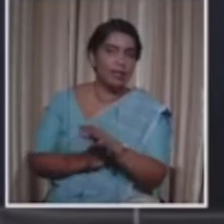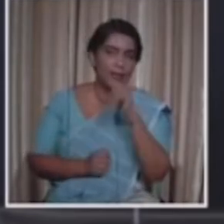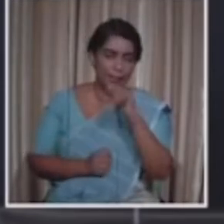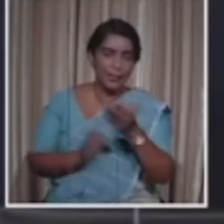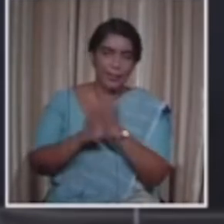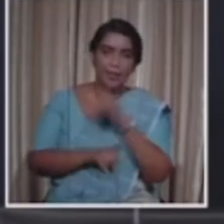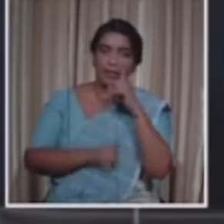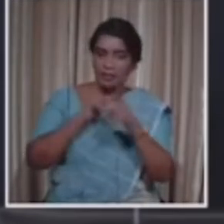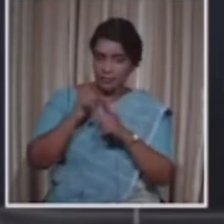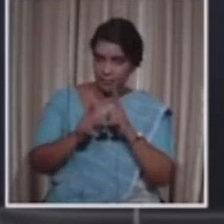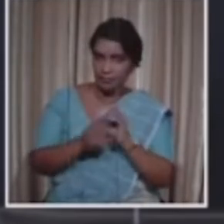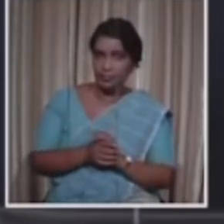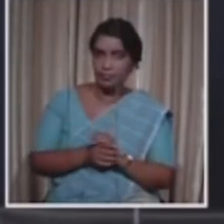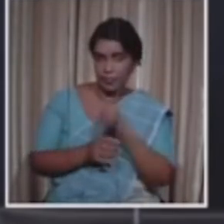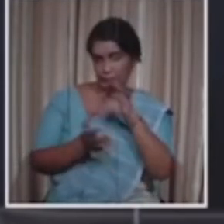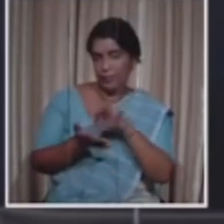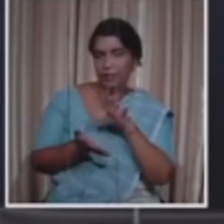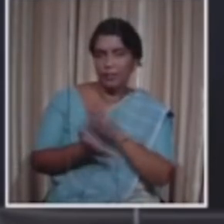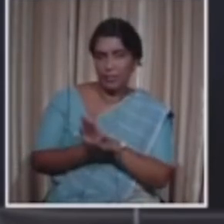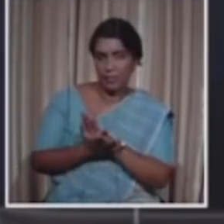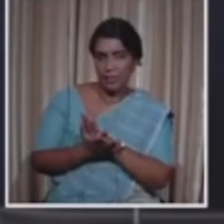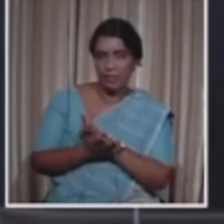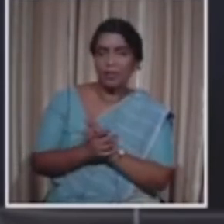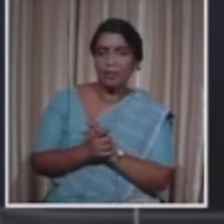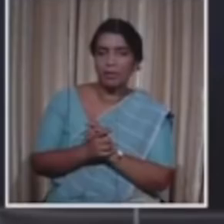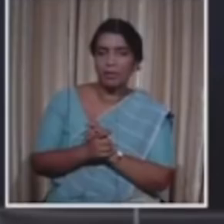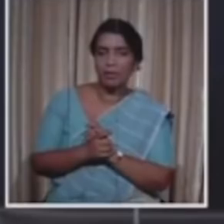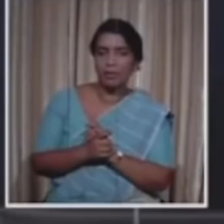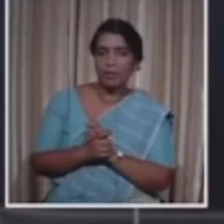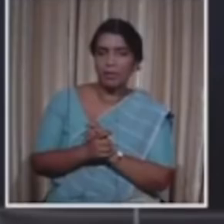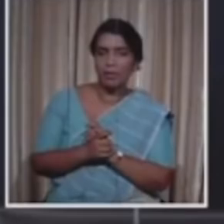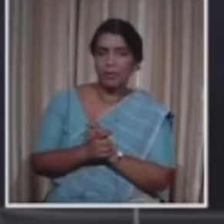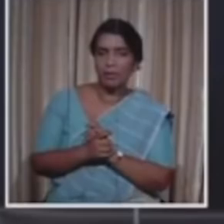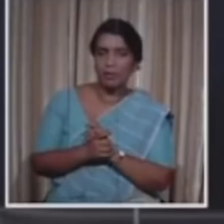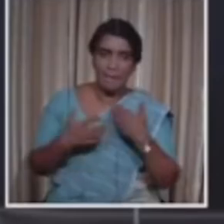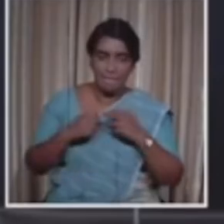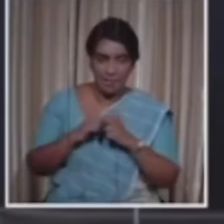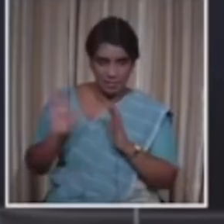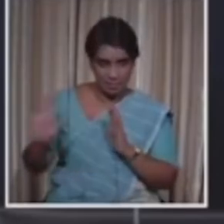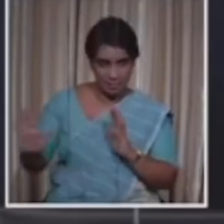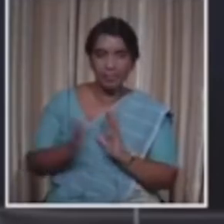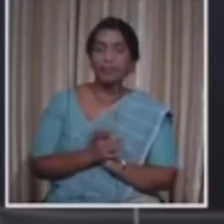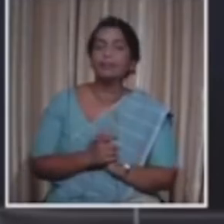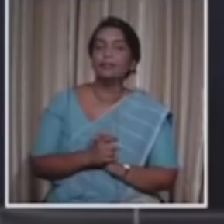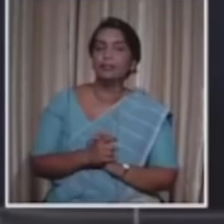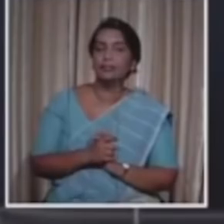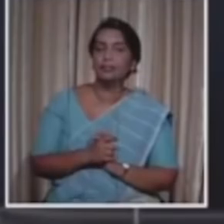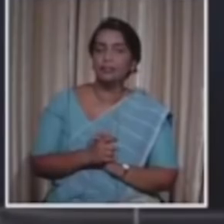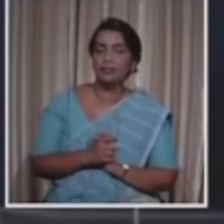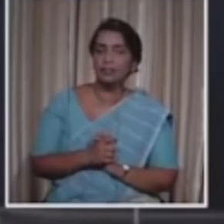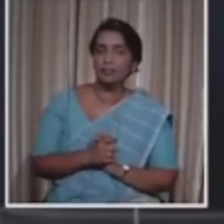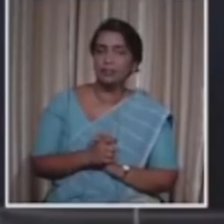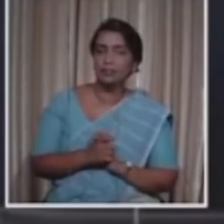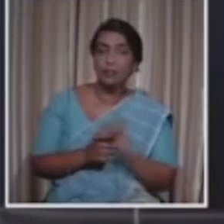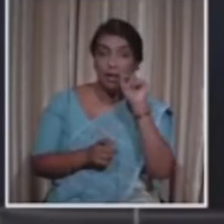තිබුණේ. එහෙම තමයි තිබුණේ. ඕ මේ ඉන්නකෝ මට උනේ නැහැ. හරි. එහෙමයි තිබුණේ. හැබැයි ඊට පස්සේ